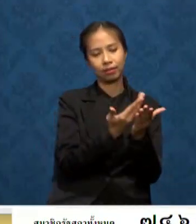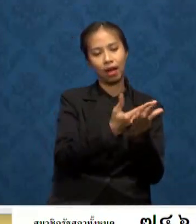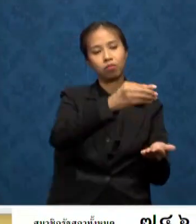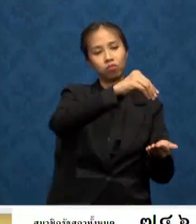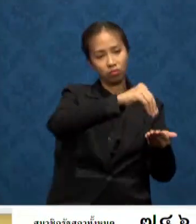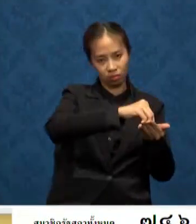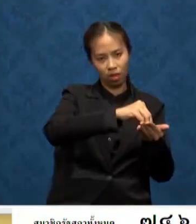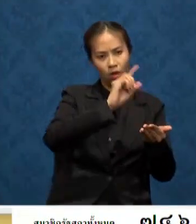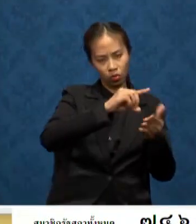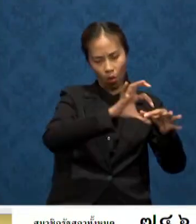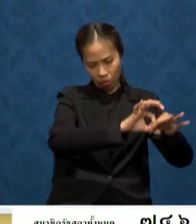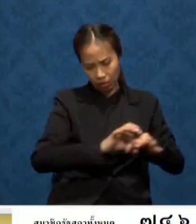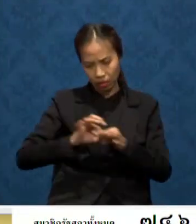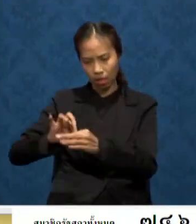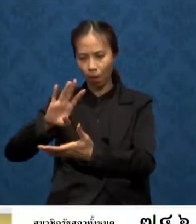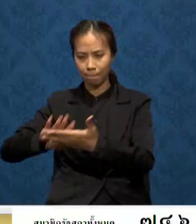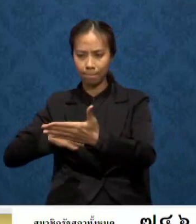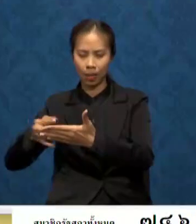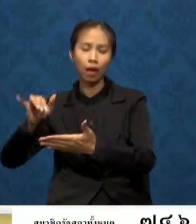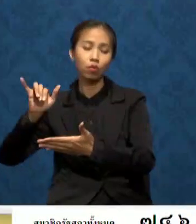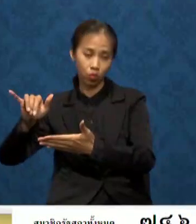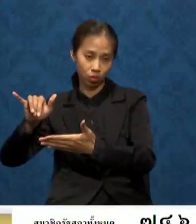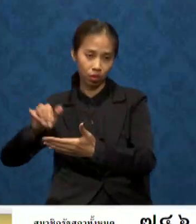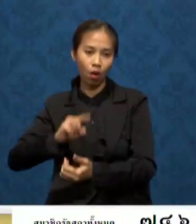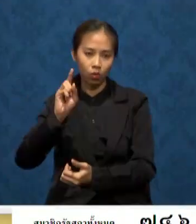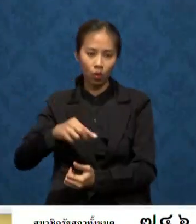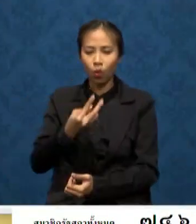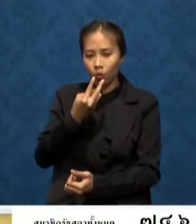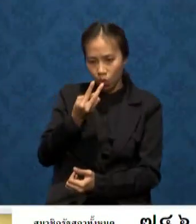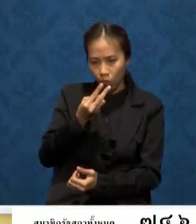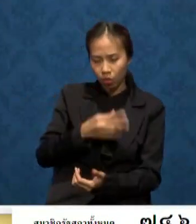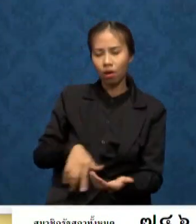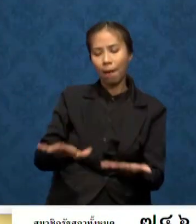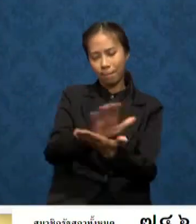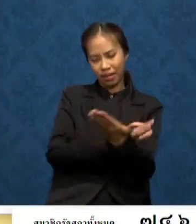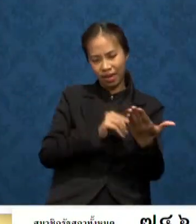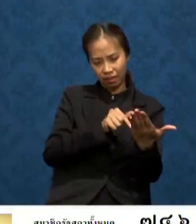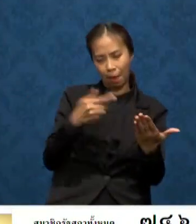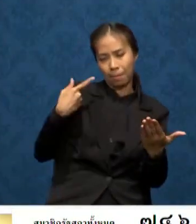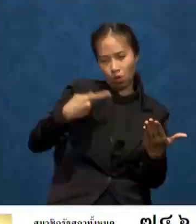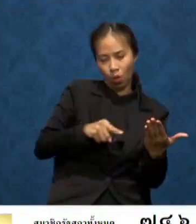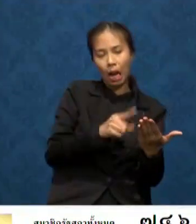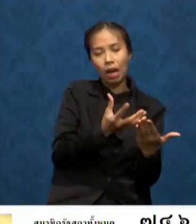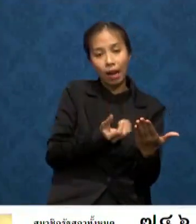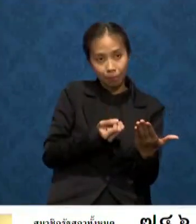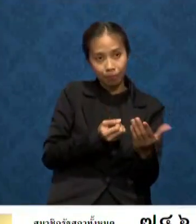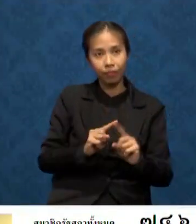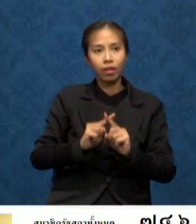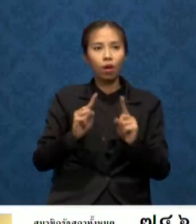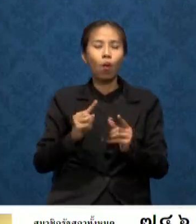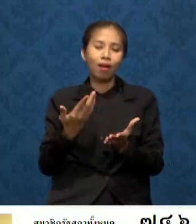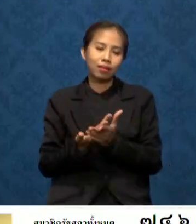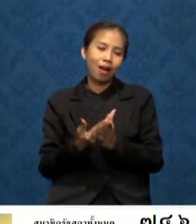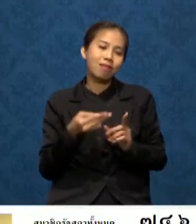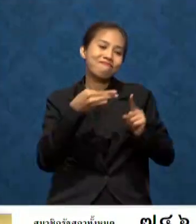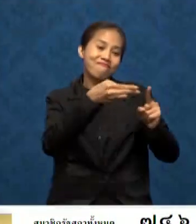คล้องกับยุทธศาสตร์ชาติกล่าวคือต้องคำนึงถึงผลประโยชน์ของชาติแต่นโยบายแจกเงิน